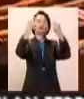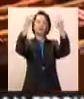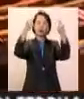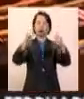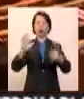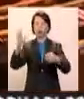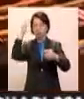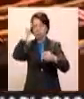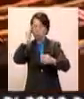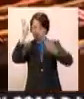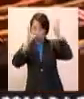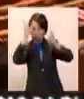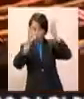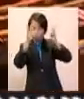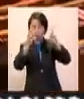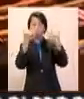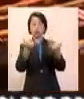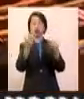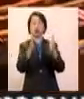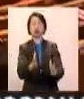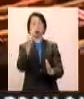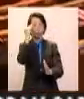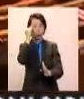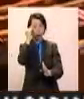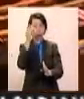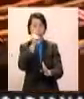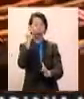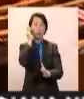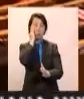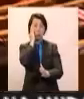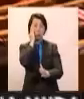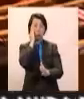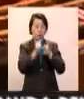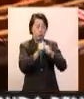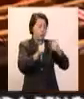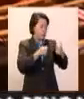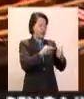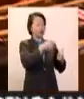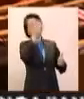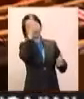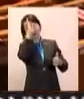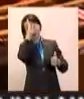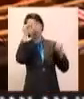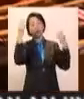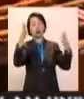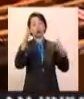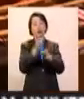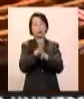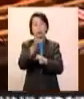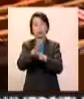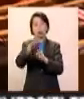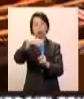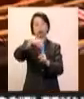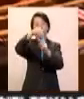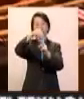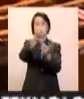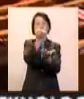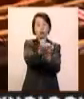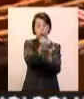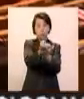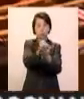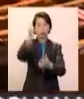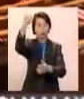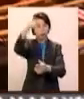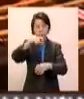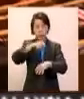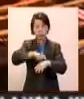menyatakan kebimbangan terhadap situasi semasa orang Melayu dan Bumiputera yang masih ketinggalan dalam pelbagai bidang, khususnya ekonomi. Baik, saudara, bila-bila masa